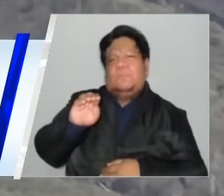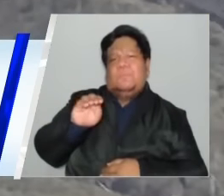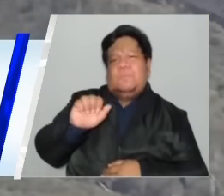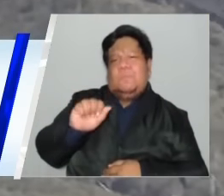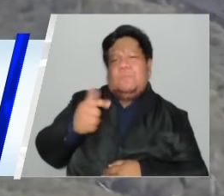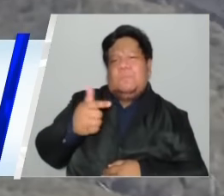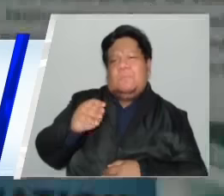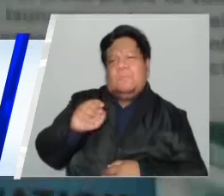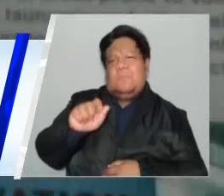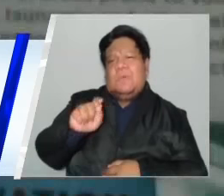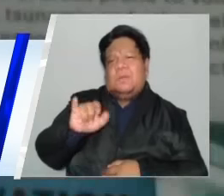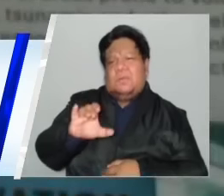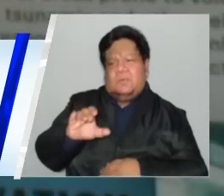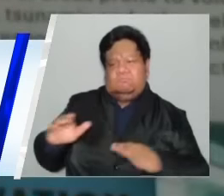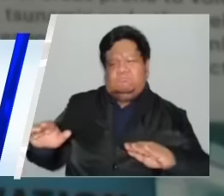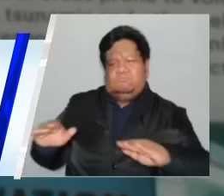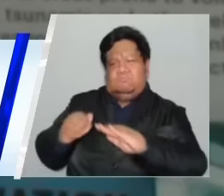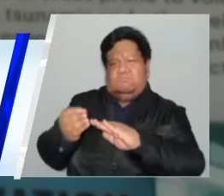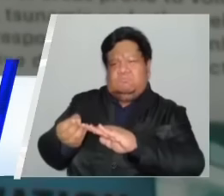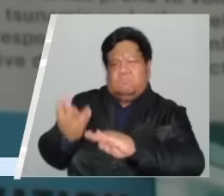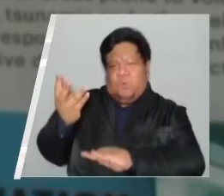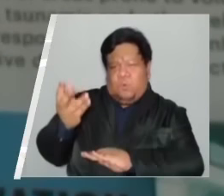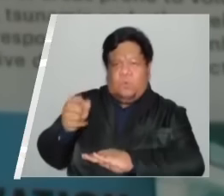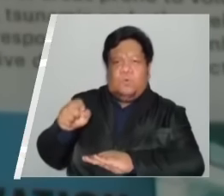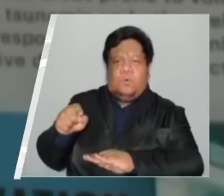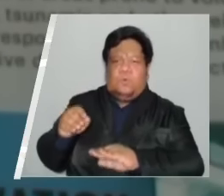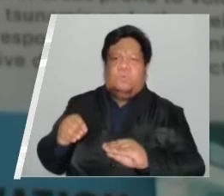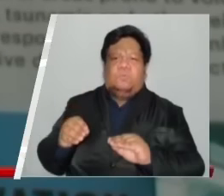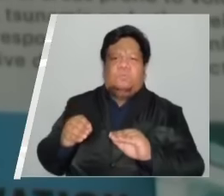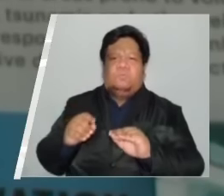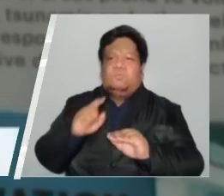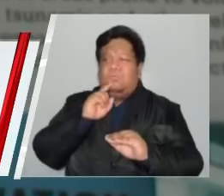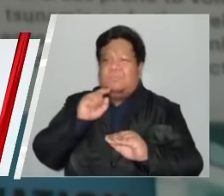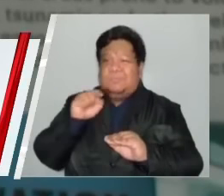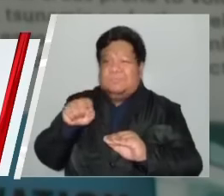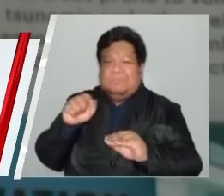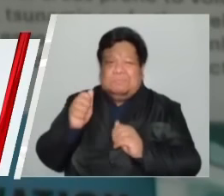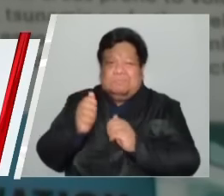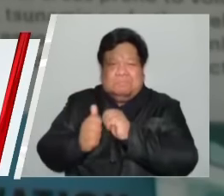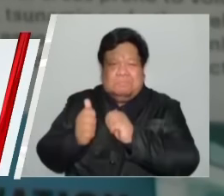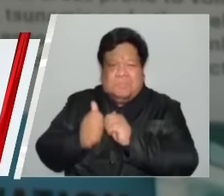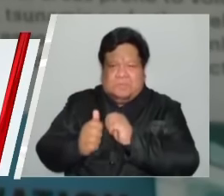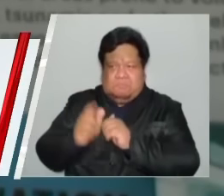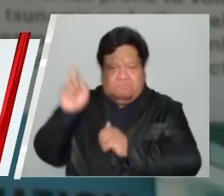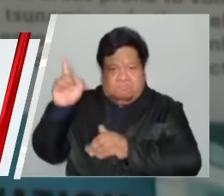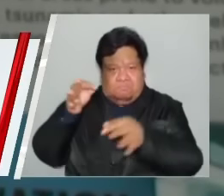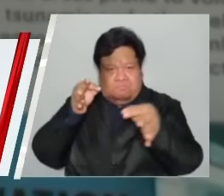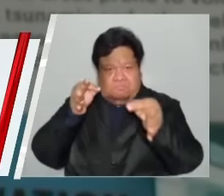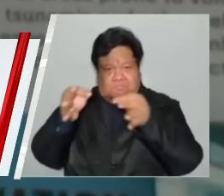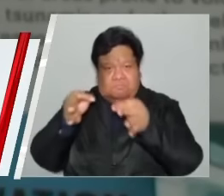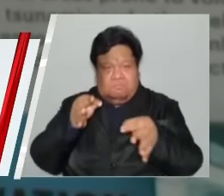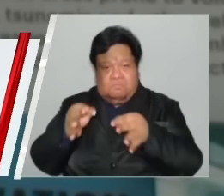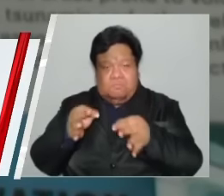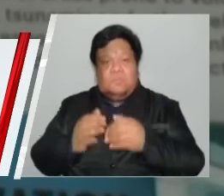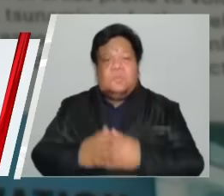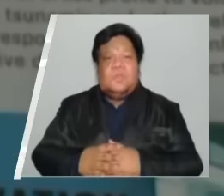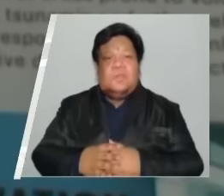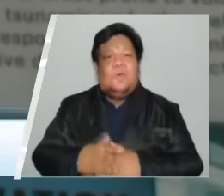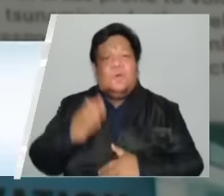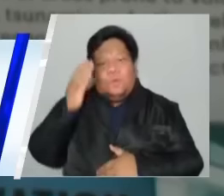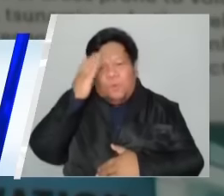at October 5. Essentially, yung magma, nagkaroon ng contact sa tubig at dahil napakainit yung